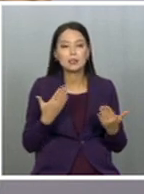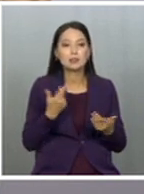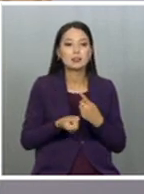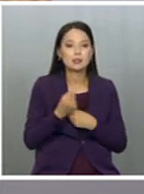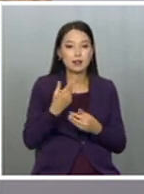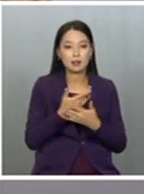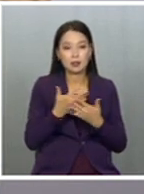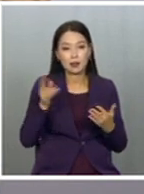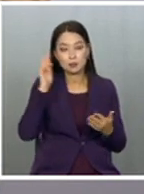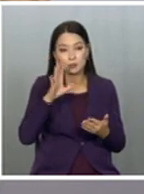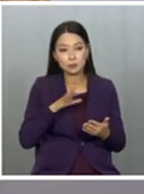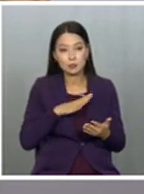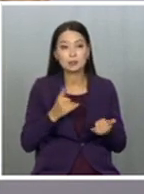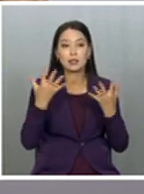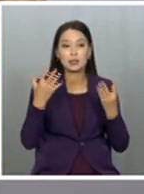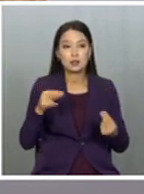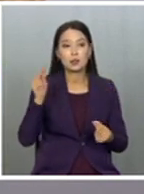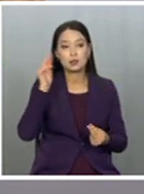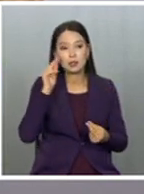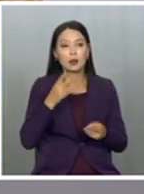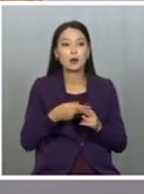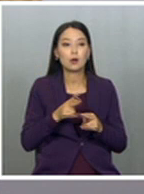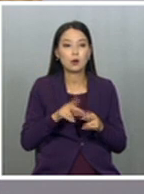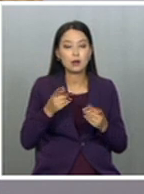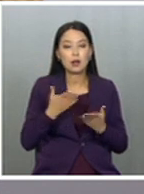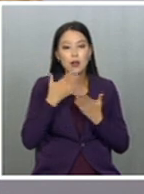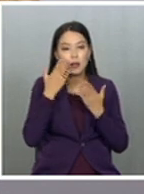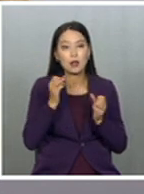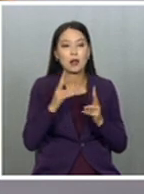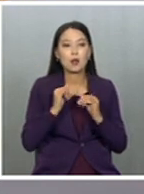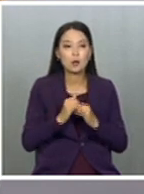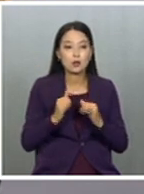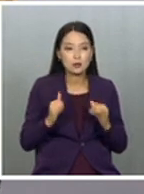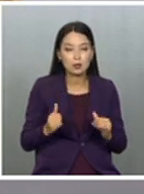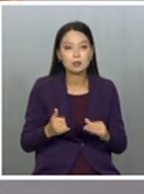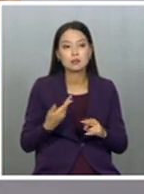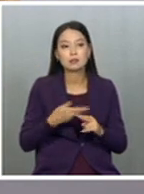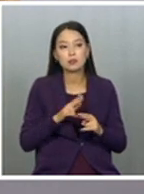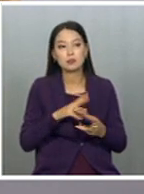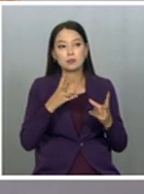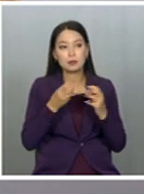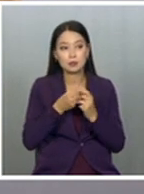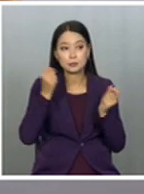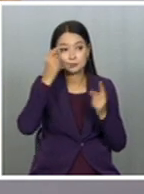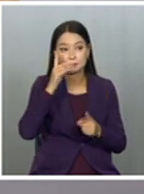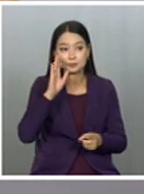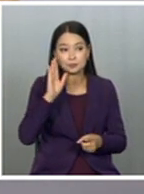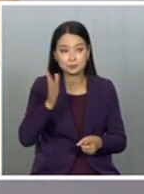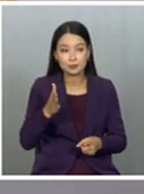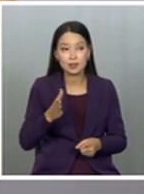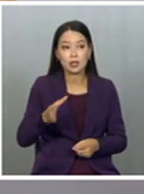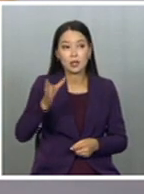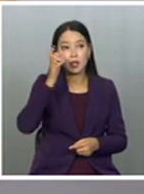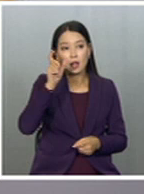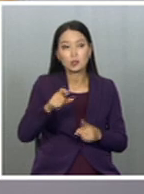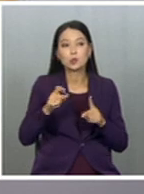танысқансыздар. Енді бүгінгі сабақта оқиға қалай өрбиді екен, қане танысып қойыңыздар. Ақындардың